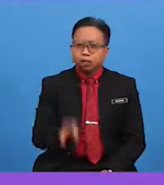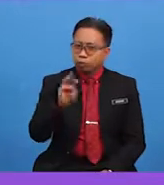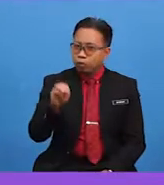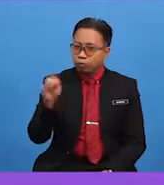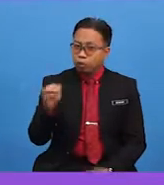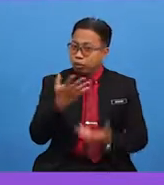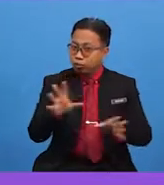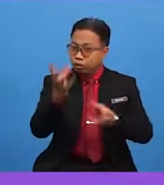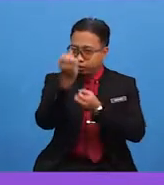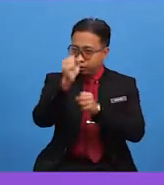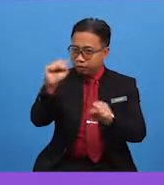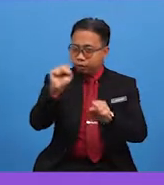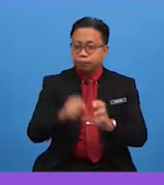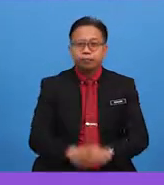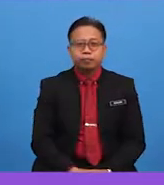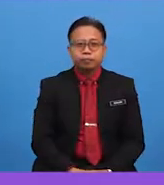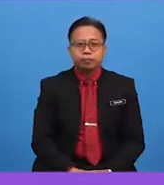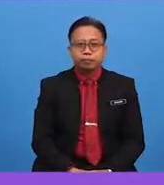Murid-murid dah sedia ke?